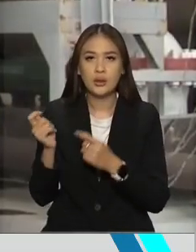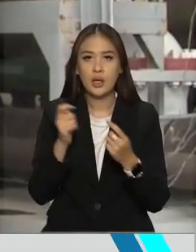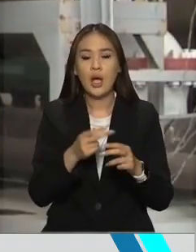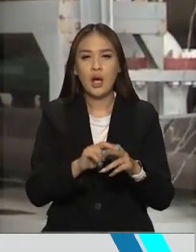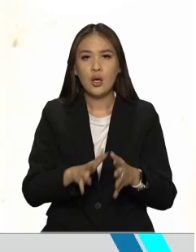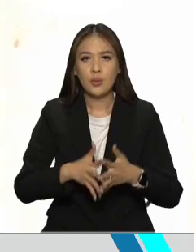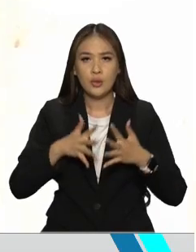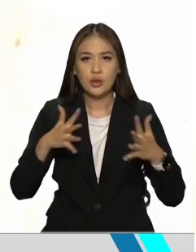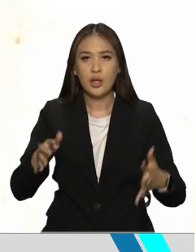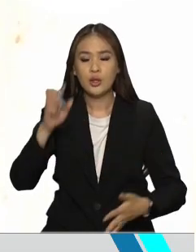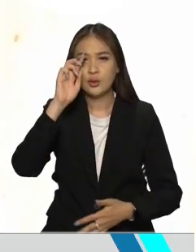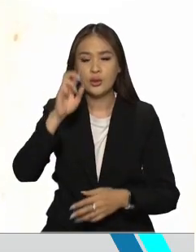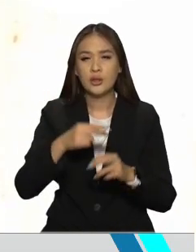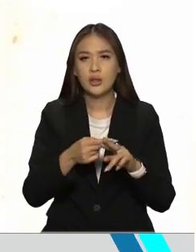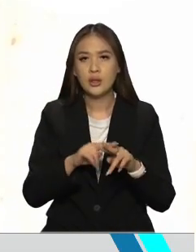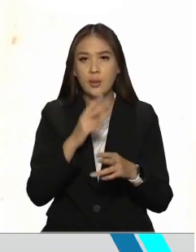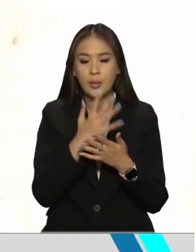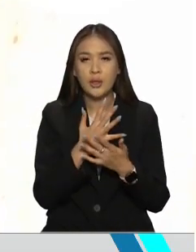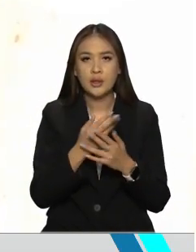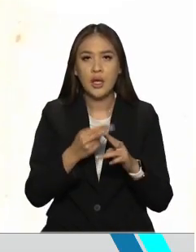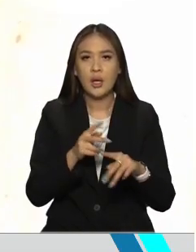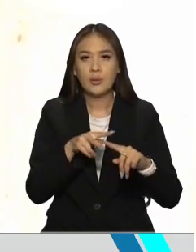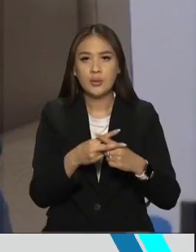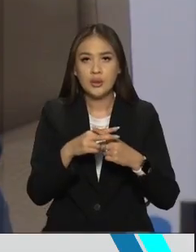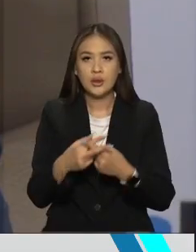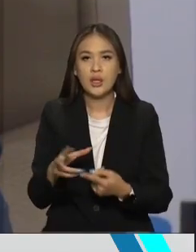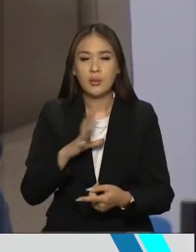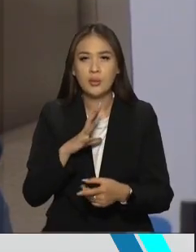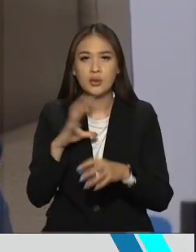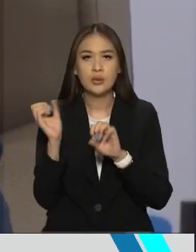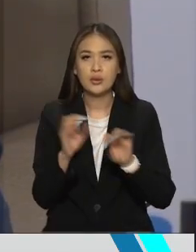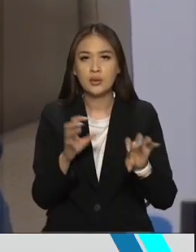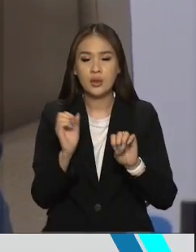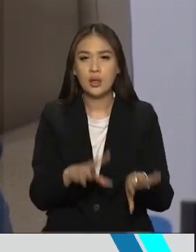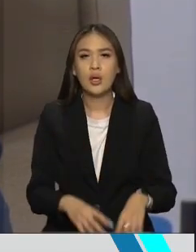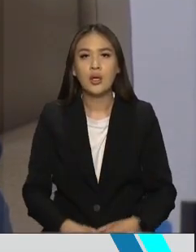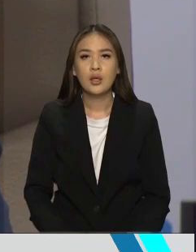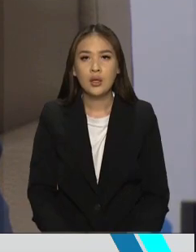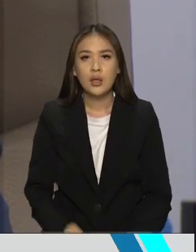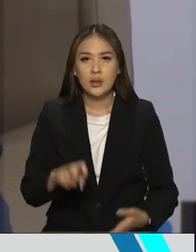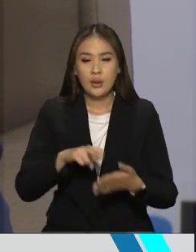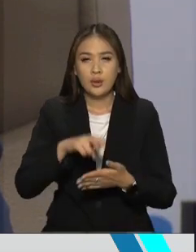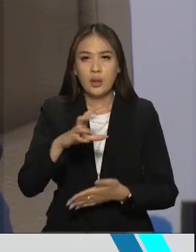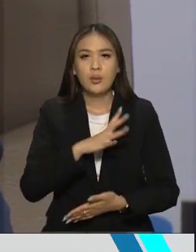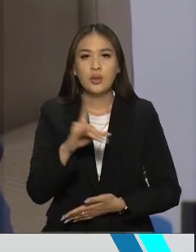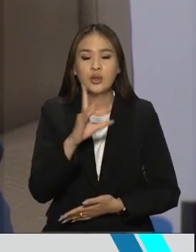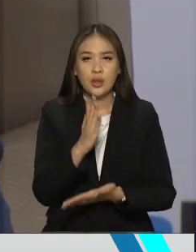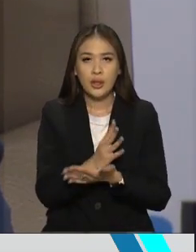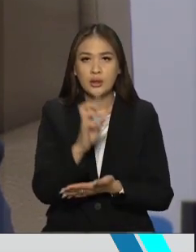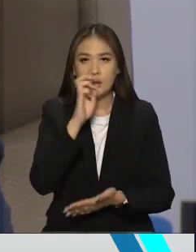большая логистика время занимает отсюда и перерывы с поставками Да приходит сообщение то что на некоторых заправках